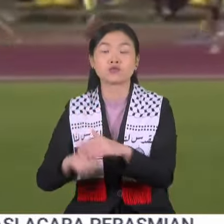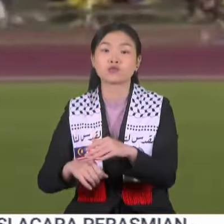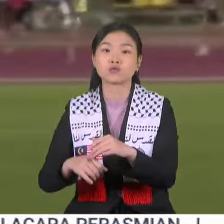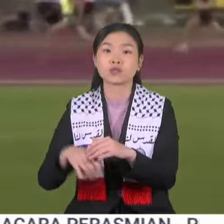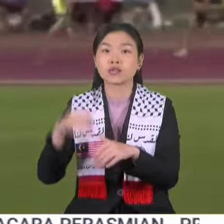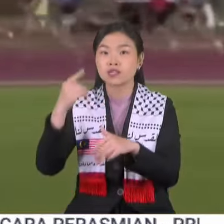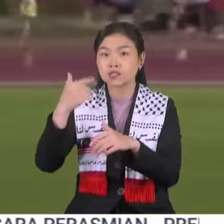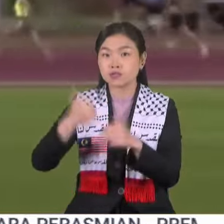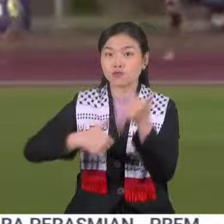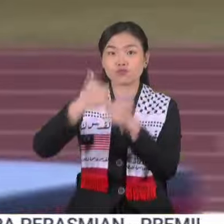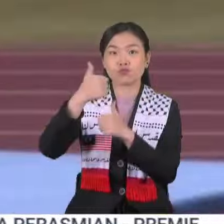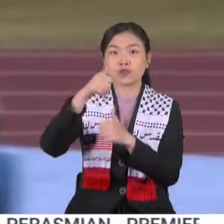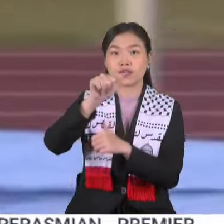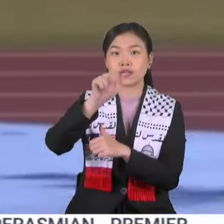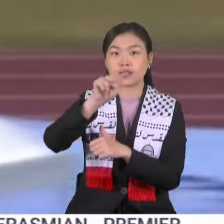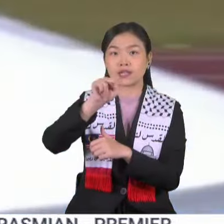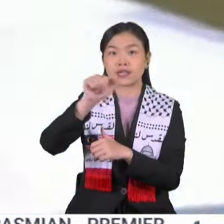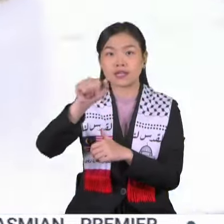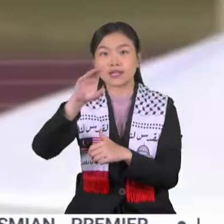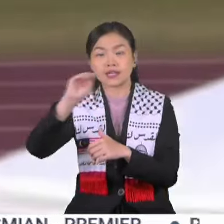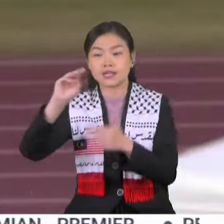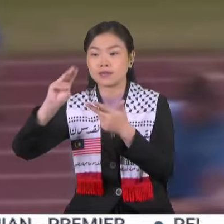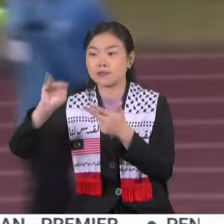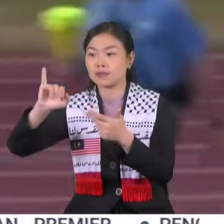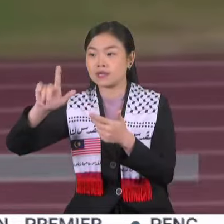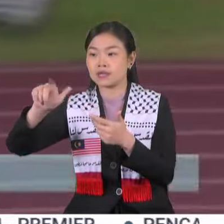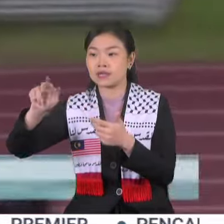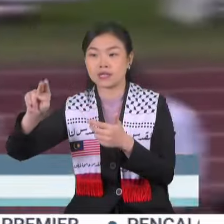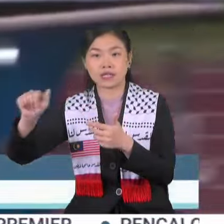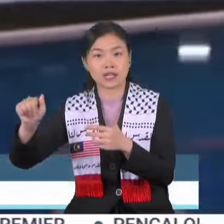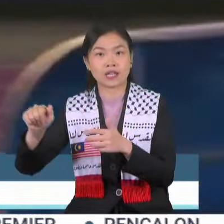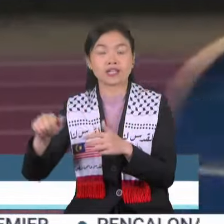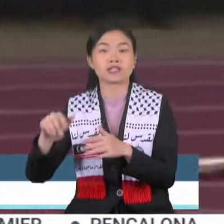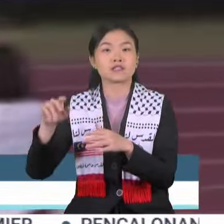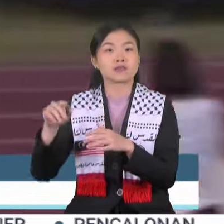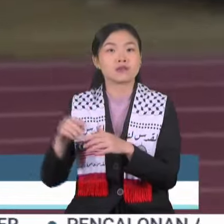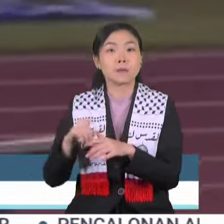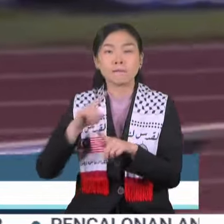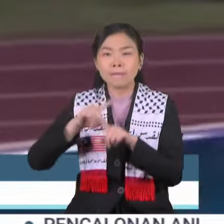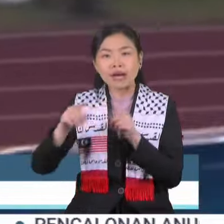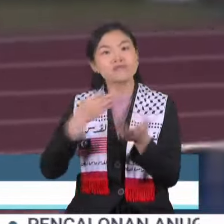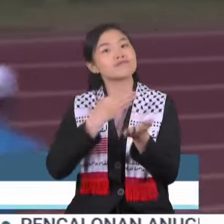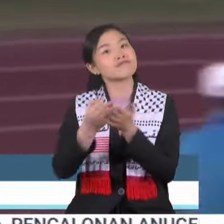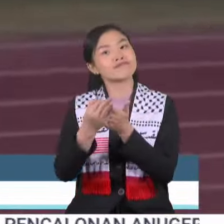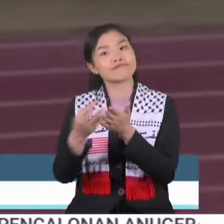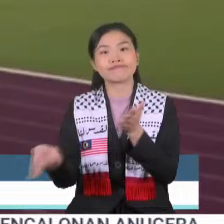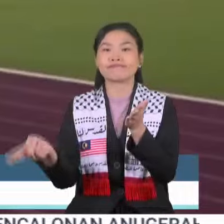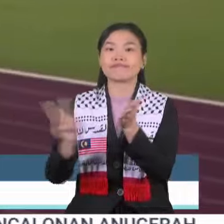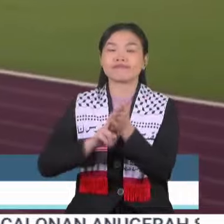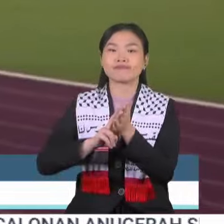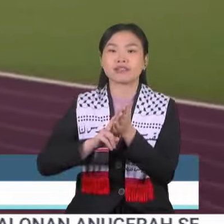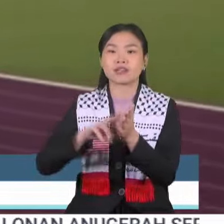Ana Shumilo dan Milena Zubareva. Namun, dia gagal dalam misi memecahkan rekod kebangsaan